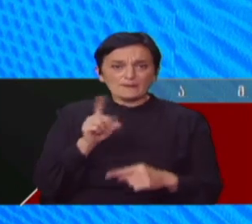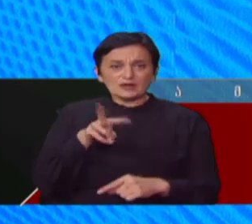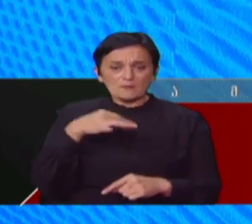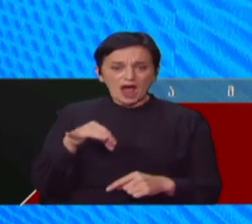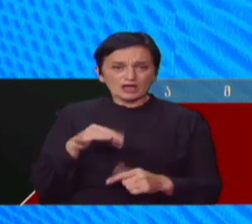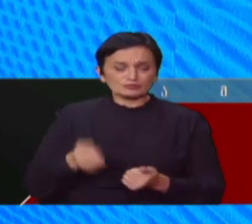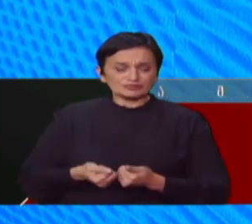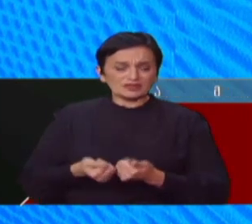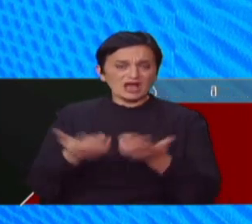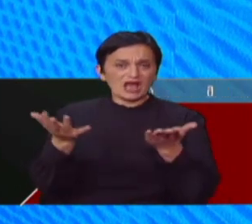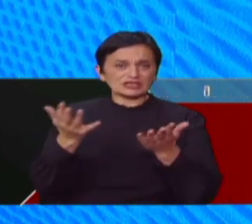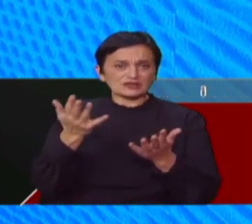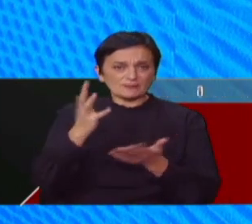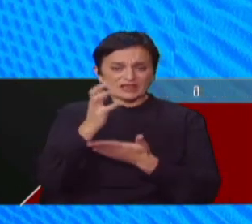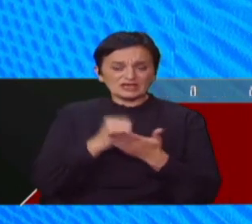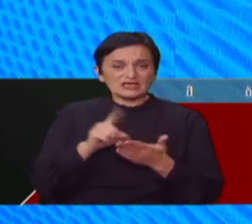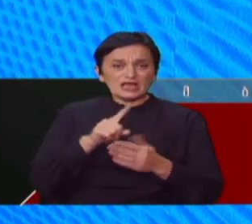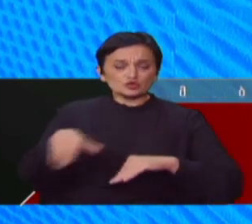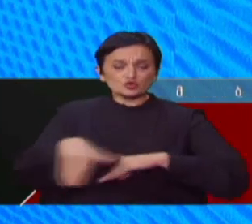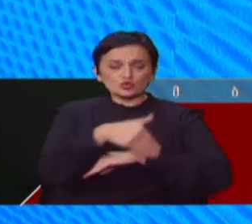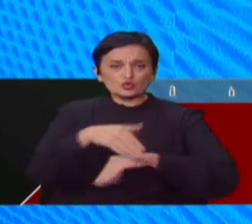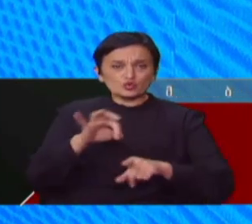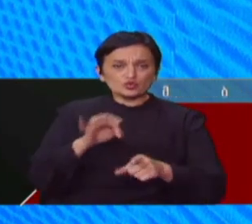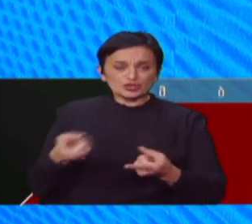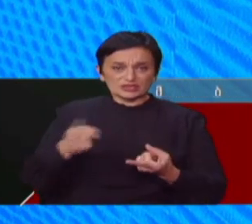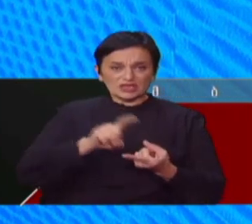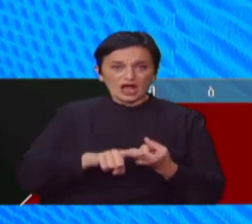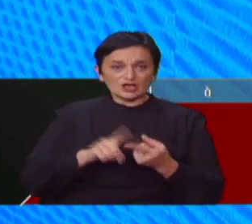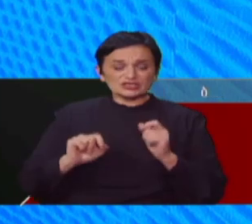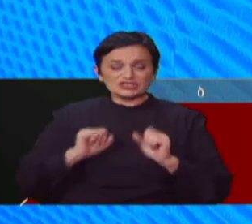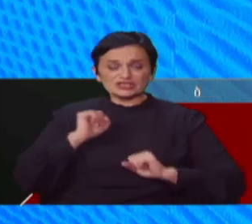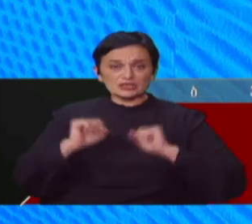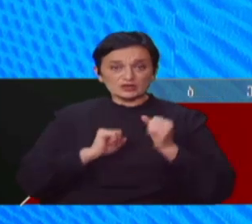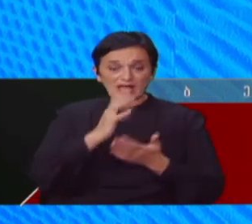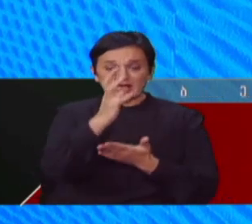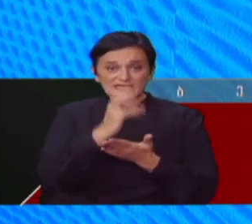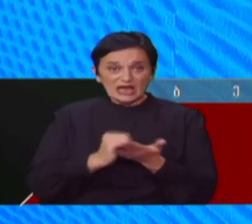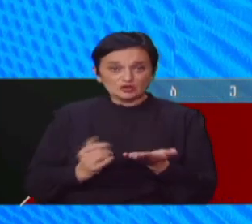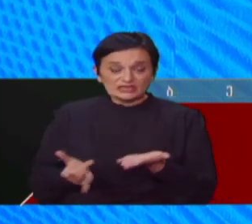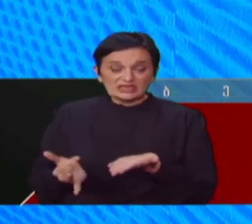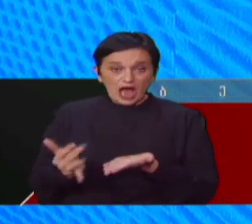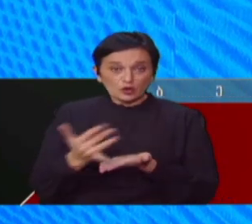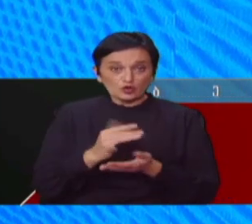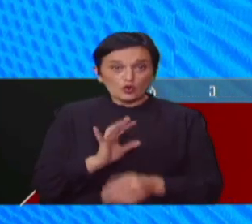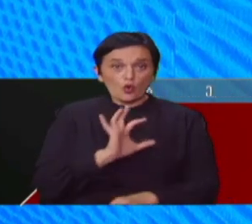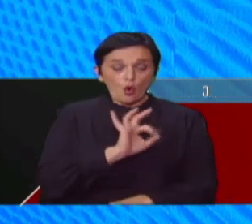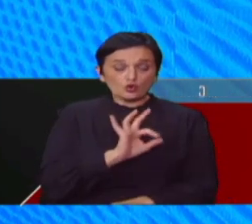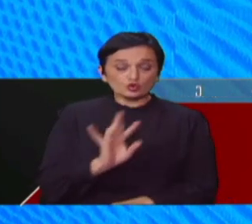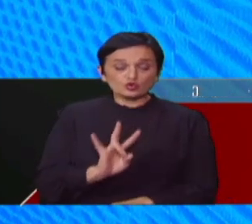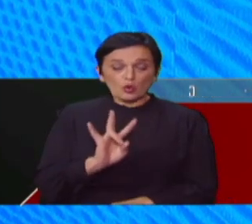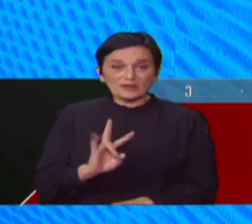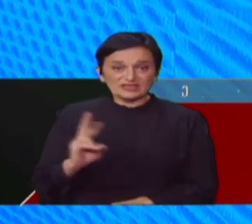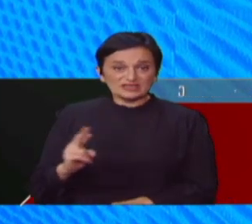скола, ресурсы, рад скучасна шейлеба и пос. Такав ширебли, сини стилобдене нам ресурсы стагроеба, сорет октомбер, ноембер, декембриствис,